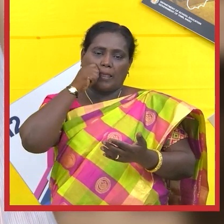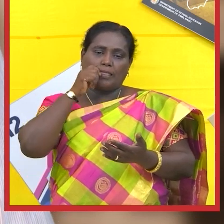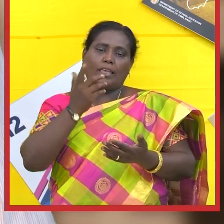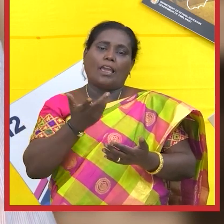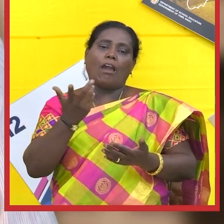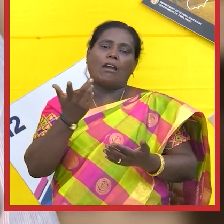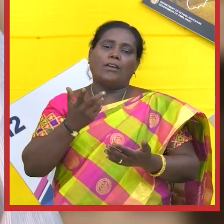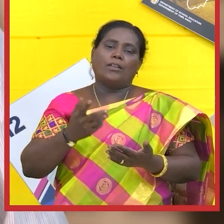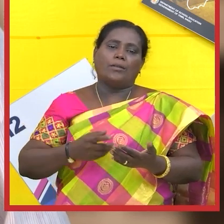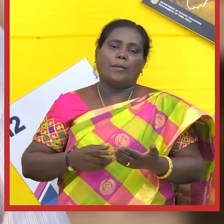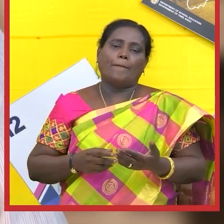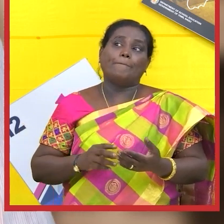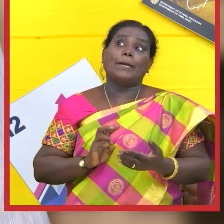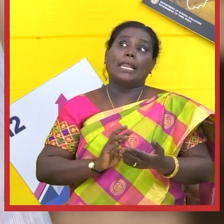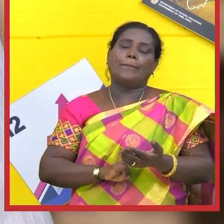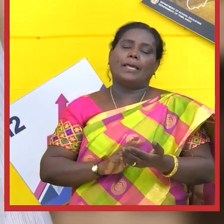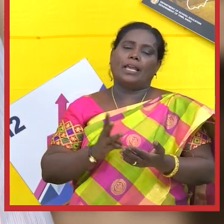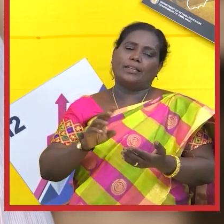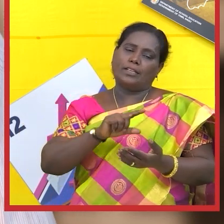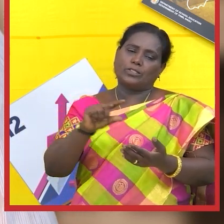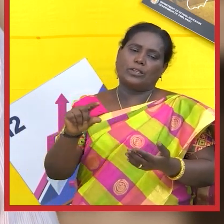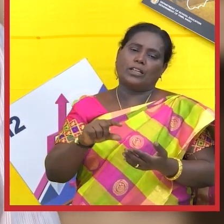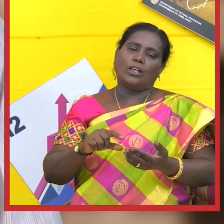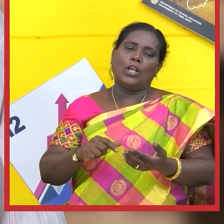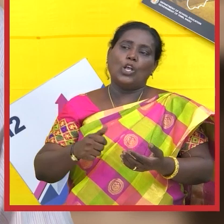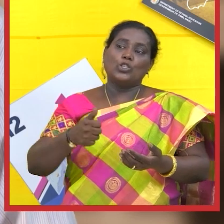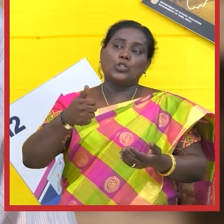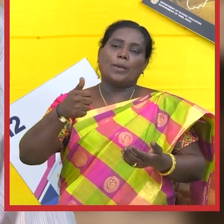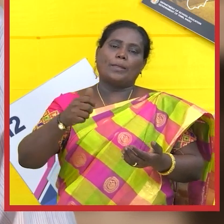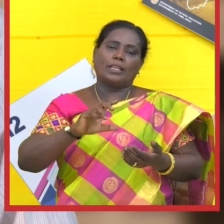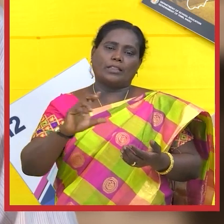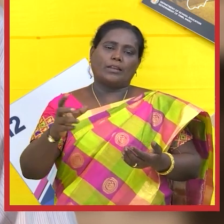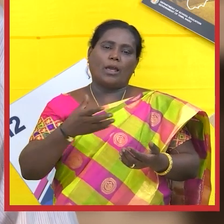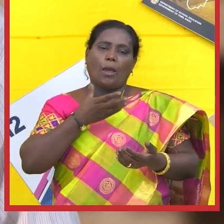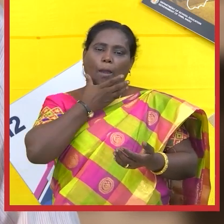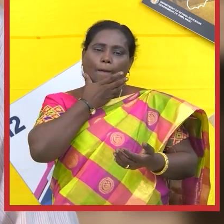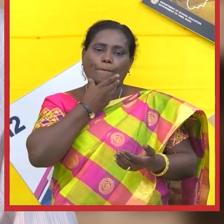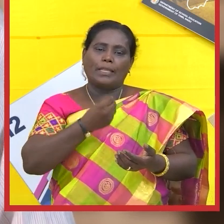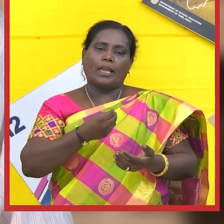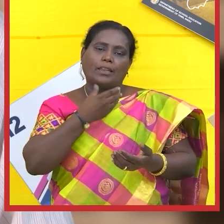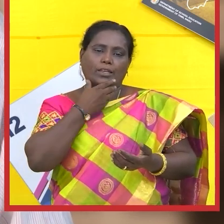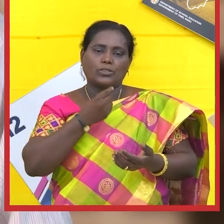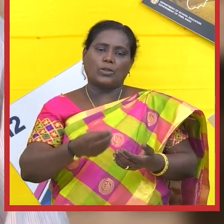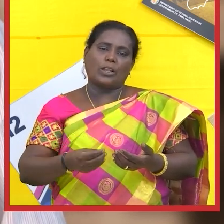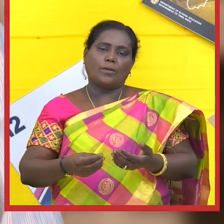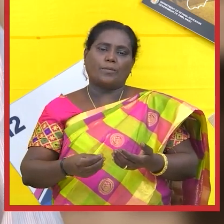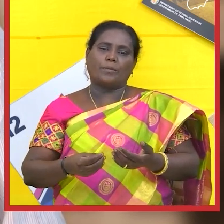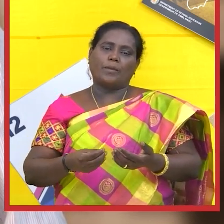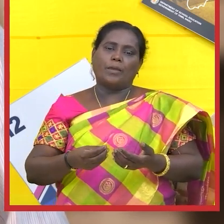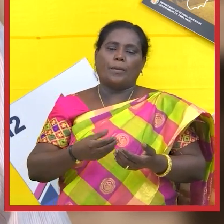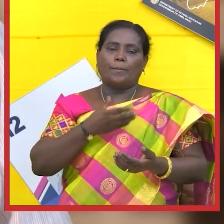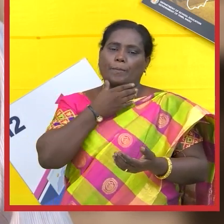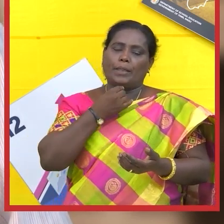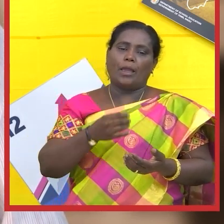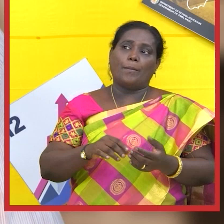என்று மறைமலை அடிகளை சொல்லலாம். அதேபோல் சுயமரியாதை இயக்கத்தை ஆரம்பித்தவர் யார் என்று கேள்வி கேட்டால் இவே ராமசாமி என்பது